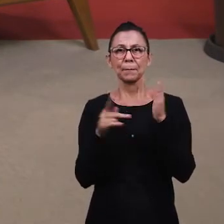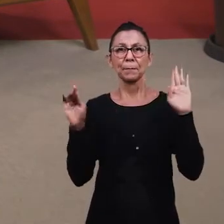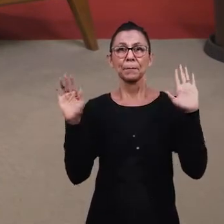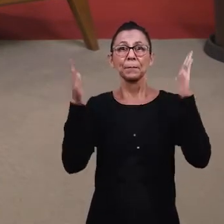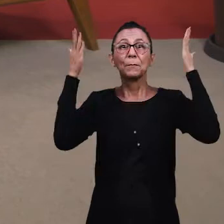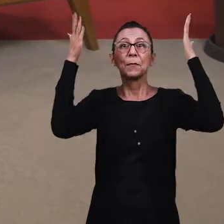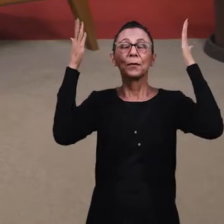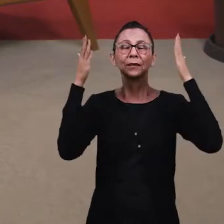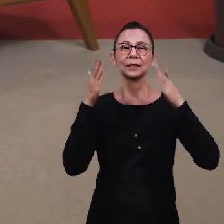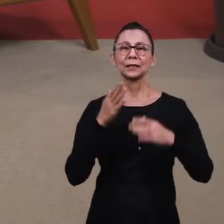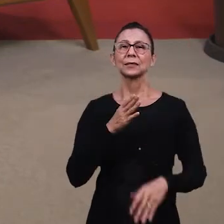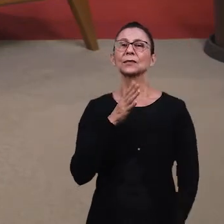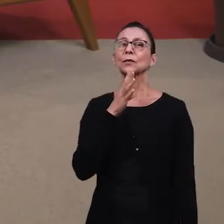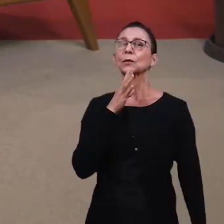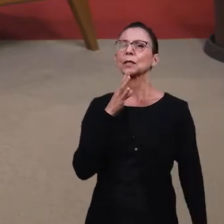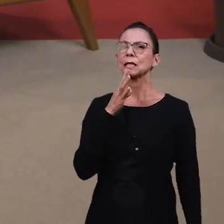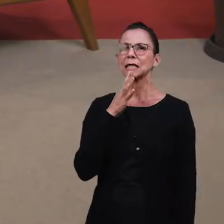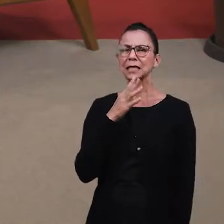noces.